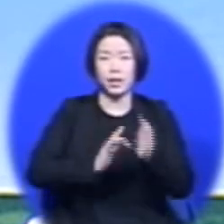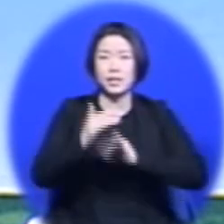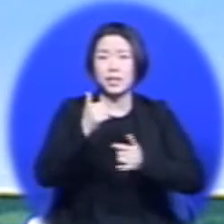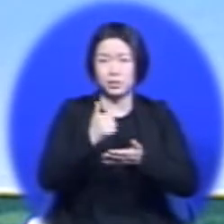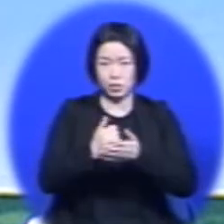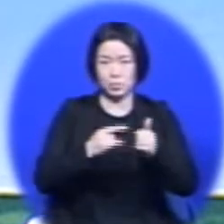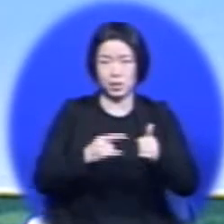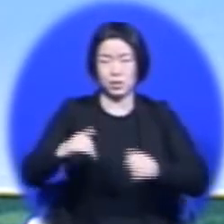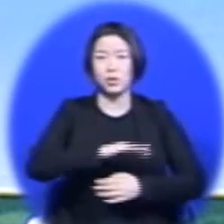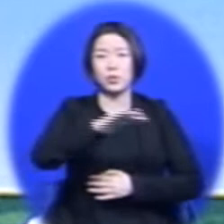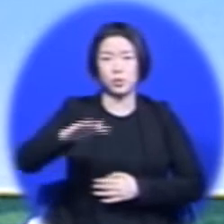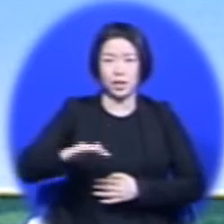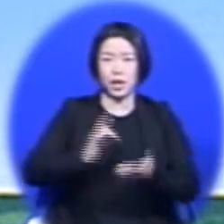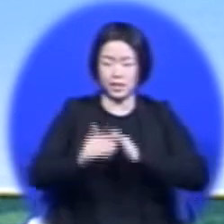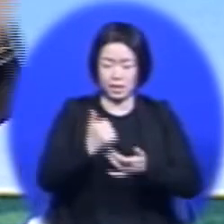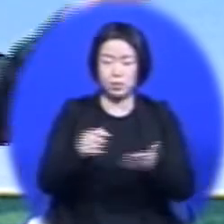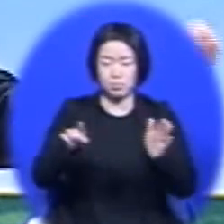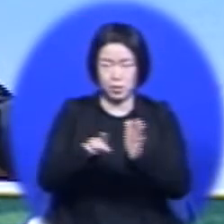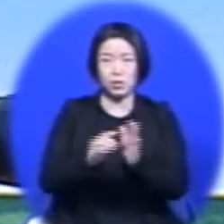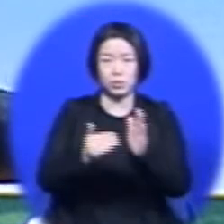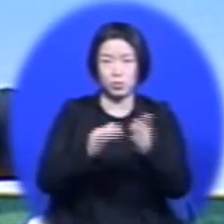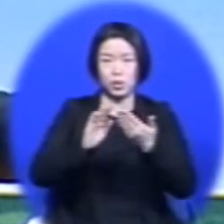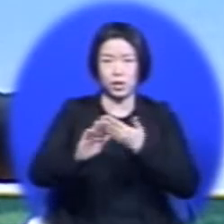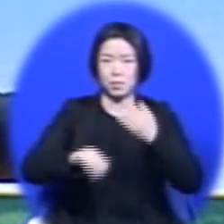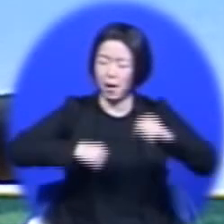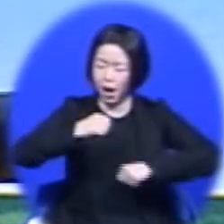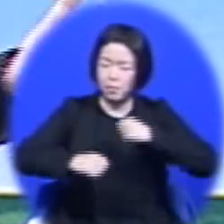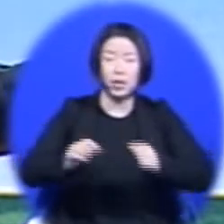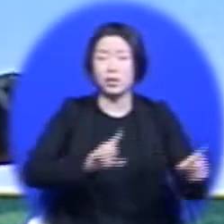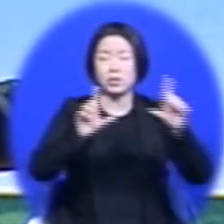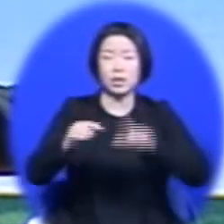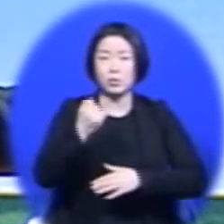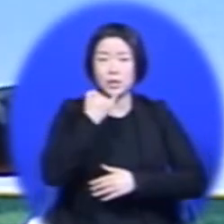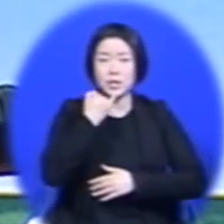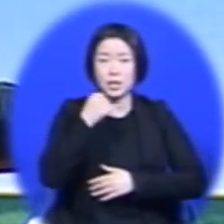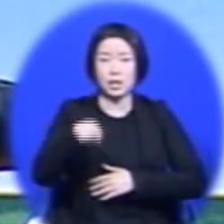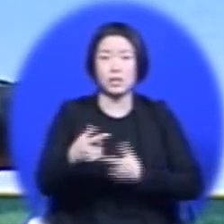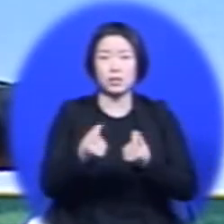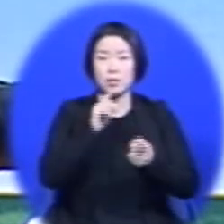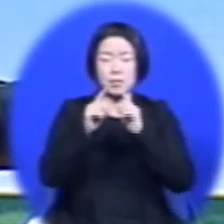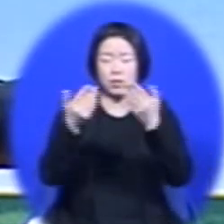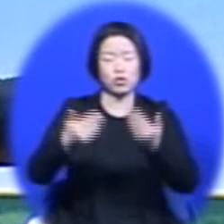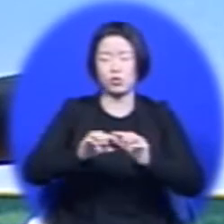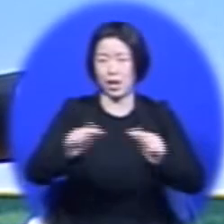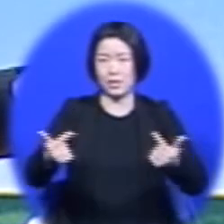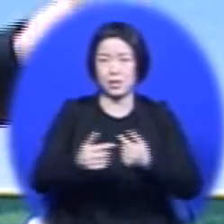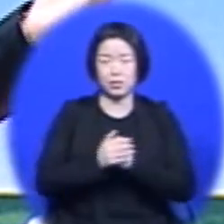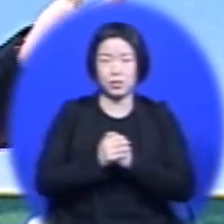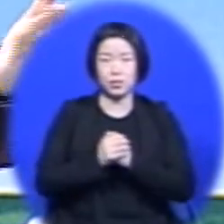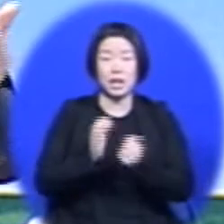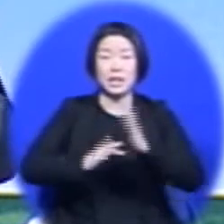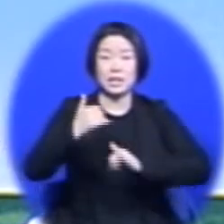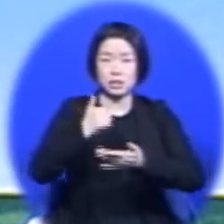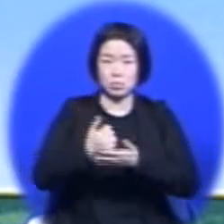예수님께서는 우리가 예수를 믿고 난 다음에 아무렇게나 살아도 이제는 괜찮아 그렇게 말씀하신 것은 아닙니다.